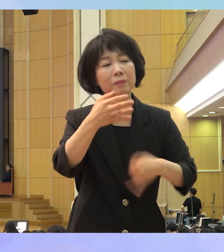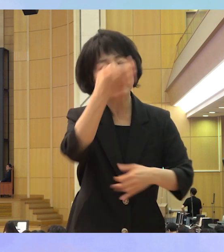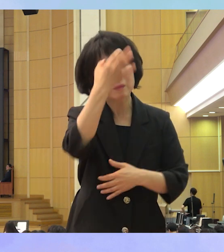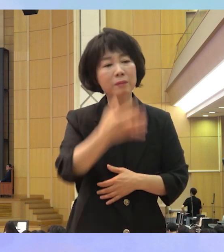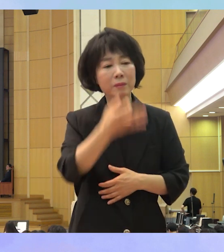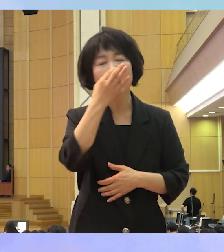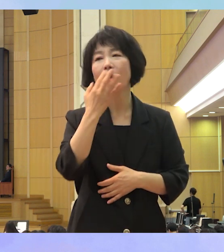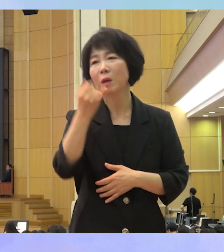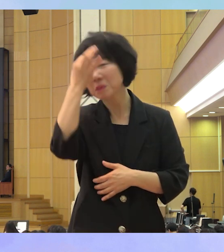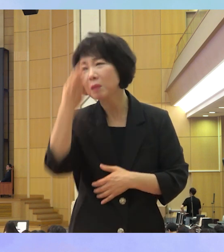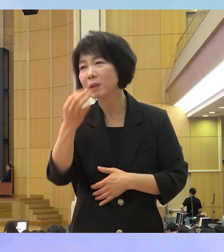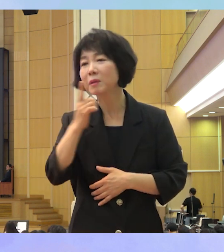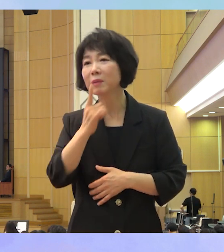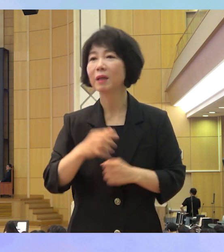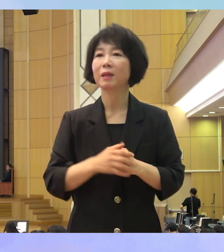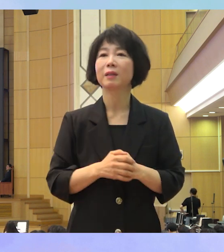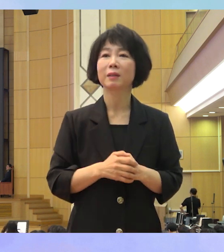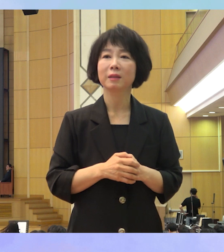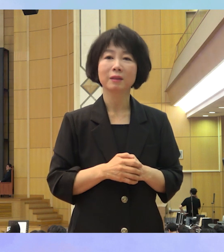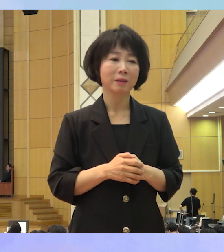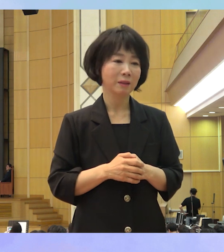고마워.